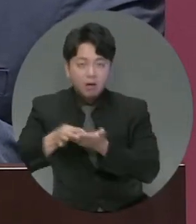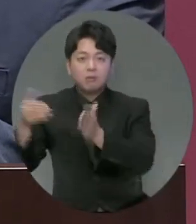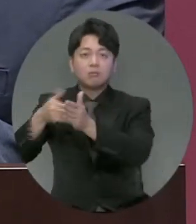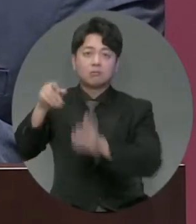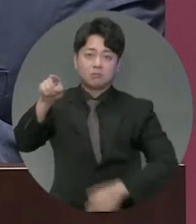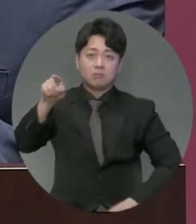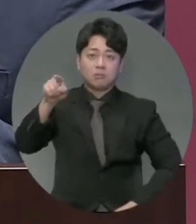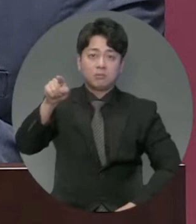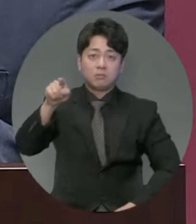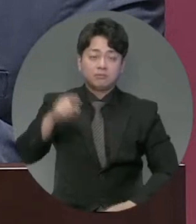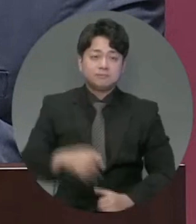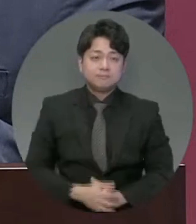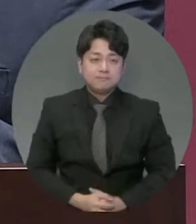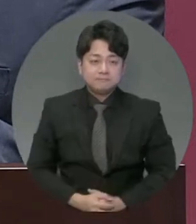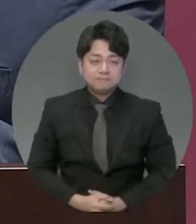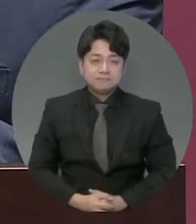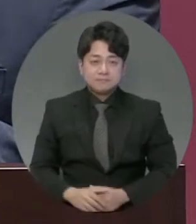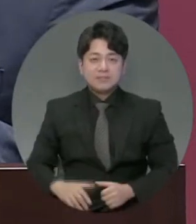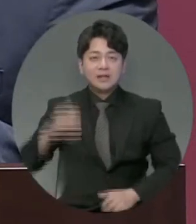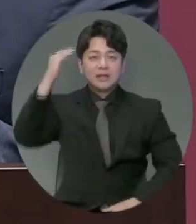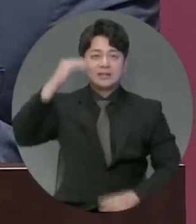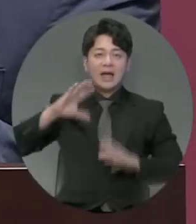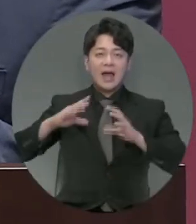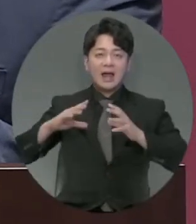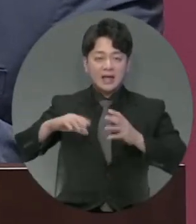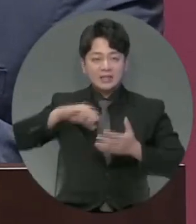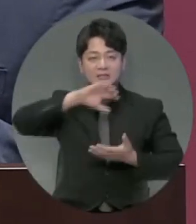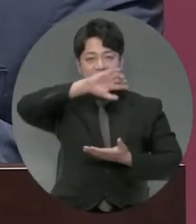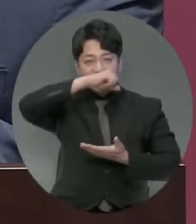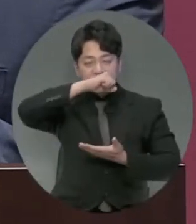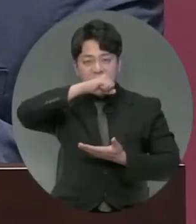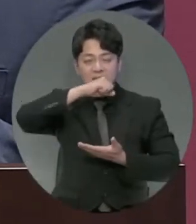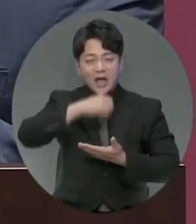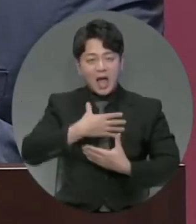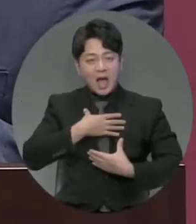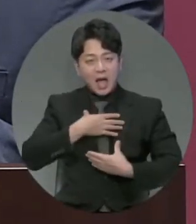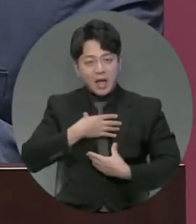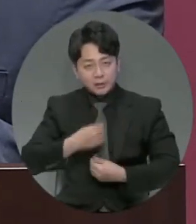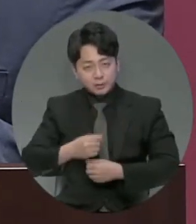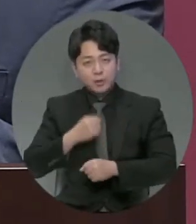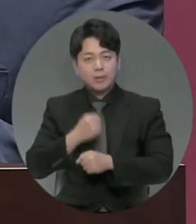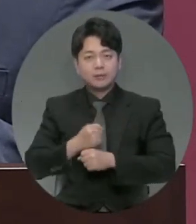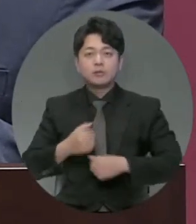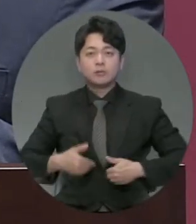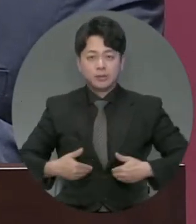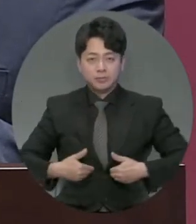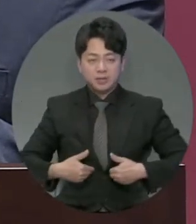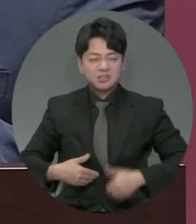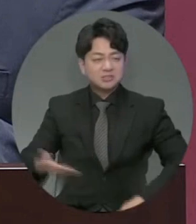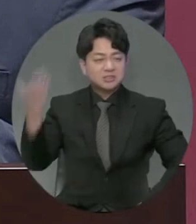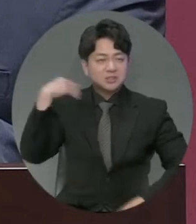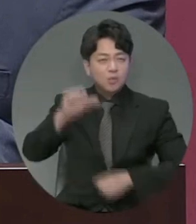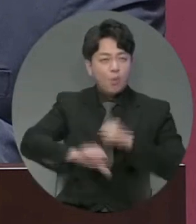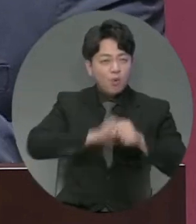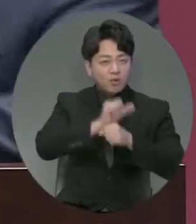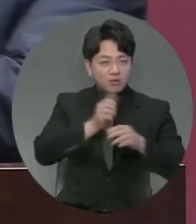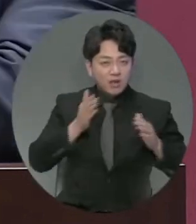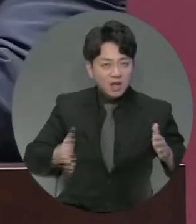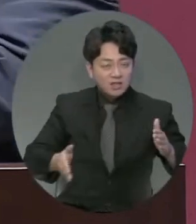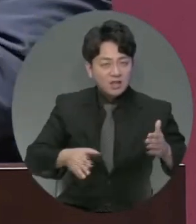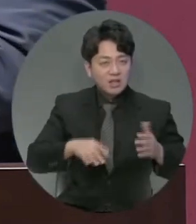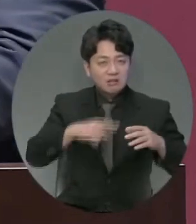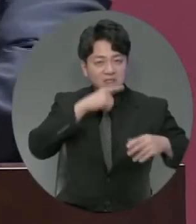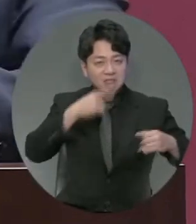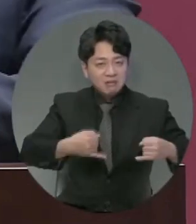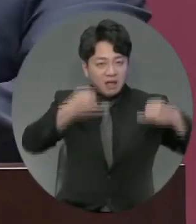재정의 건전성을 확보하는 것도 지난 맞습니까? 안 맞습니까? 지난 몇 년 동안에 있는 문제를 해결하는 우리의 중요한 문제입니다.